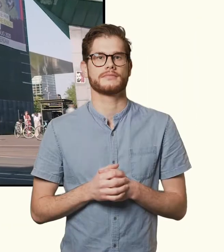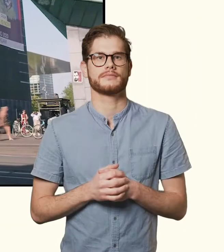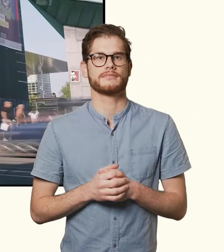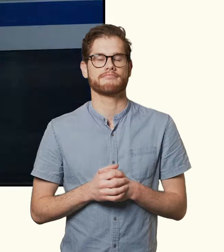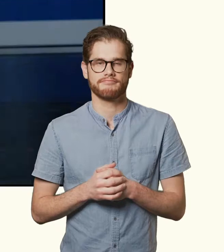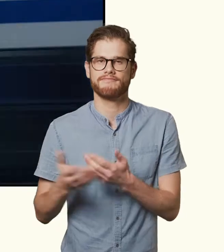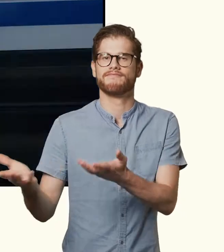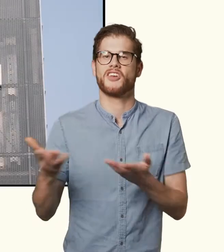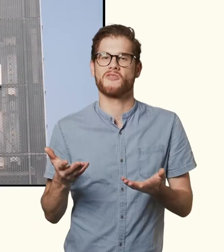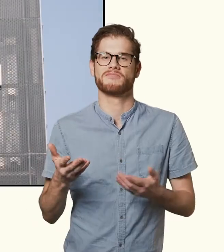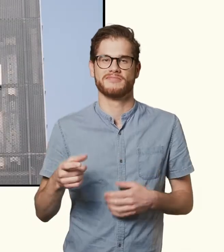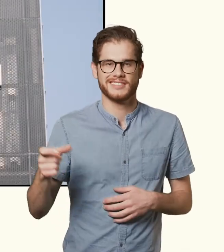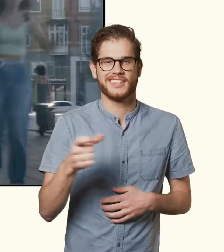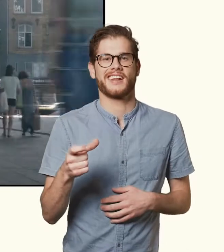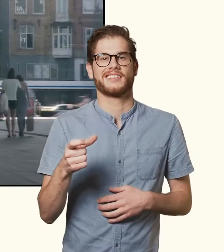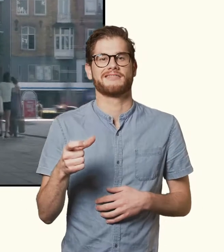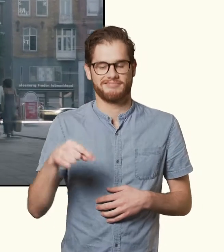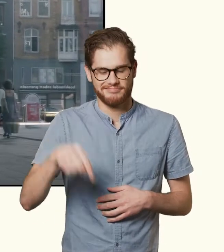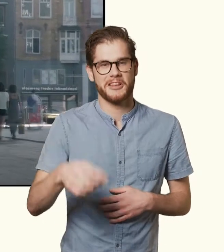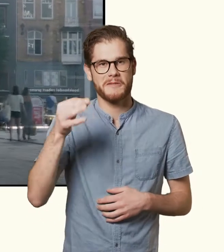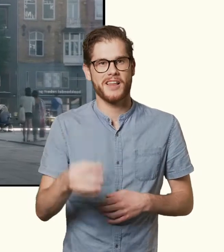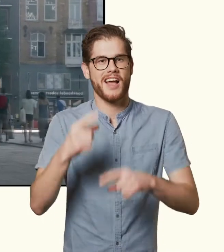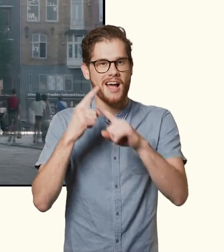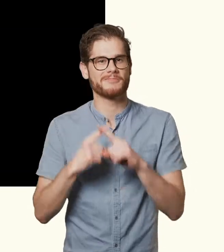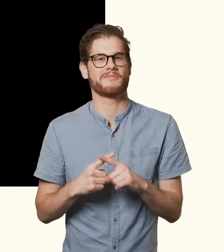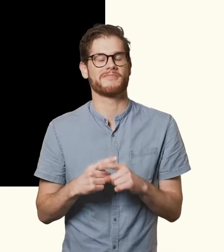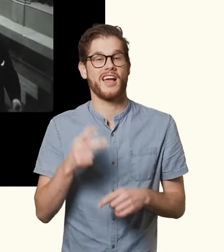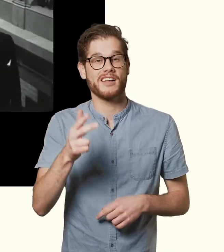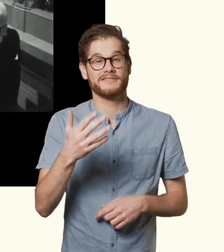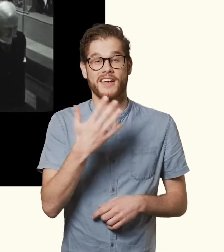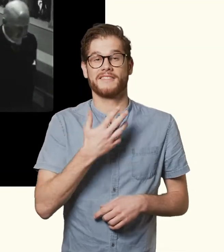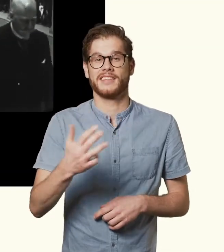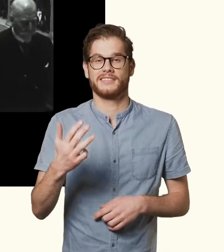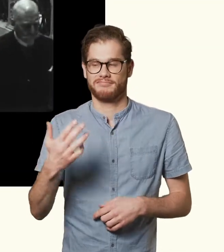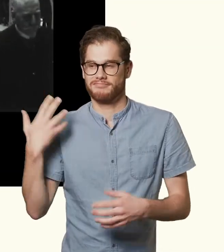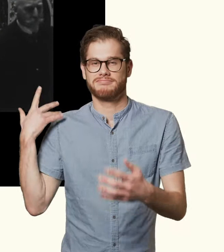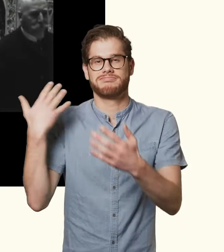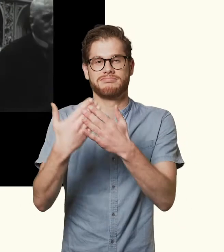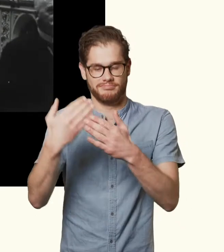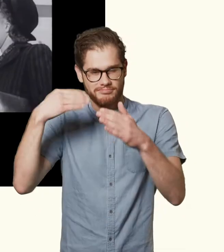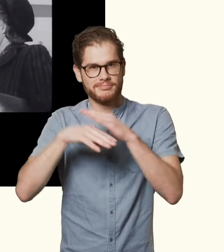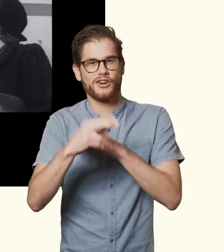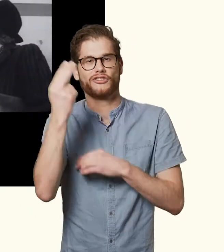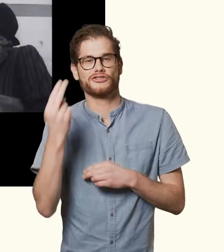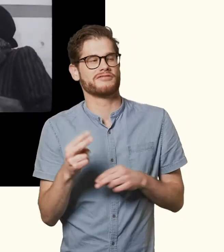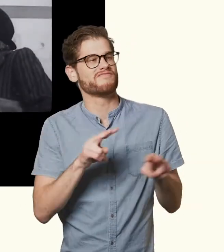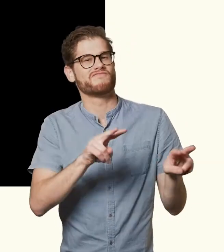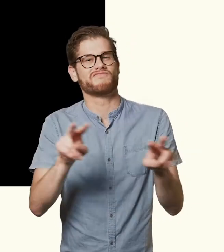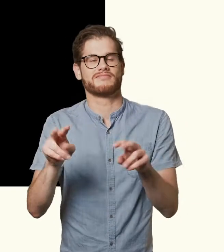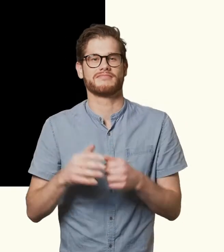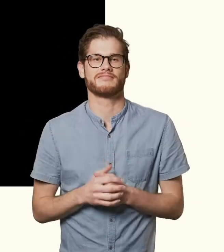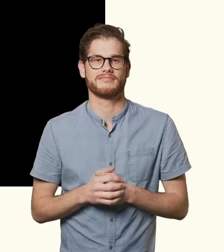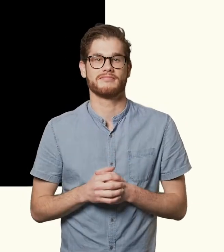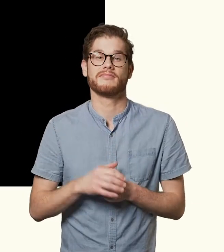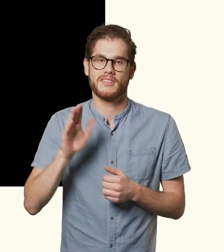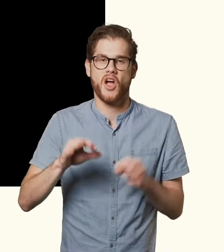Welkom in het Stedelijk. Hier, op deze plek in Amsterdam, kun je al sinds 1895 terecht om naar kunst te kijken.